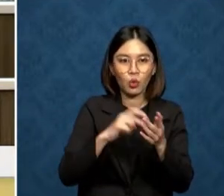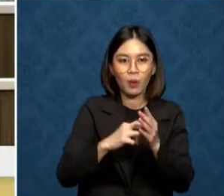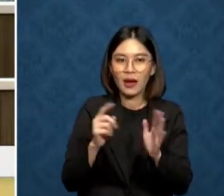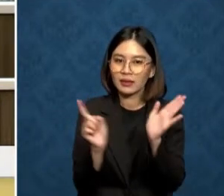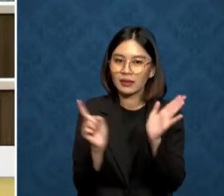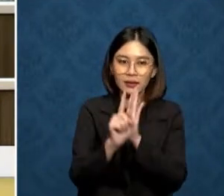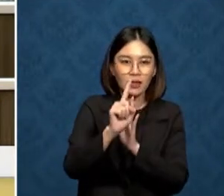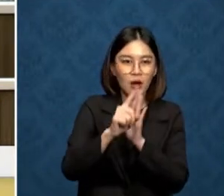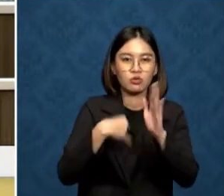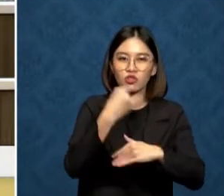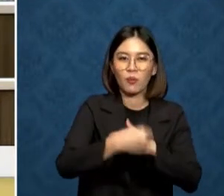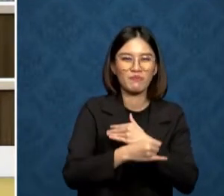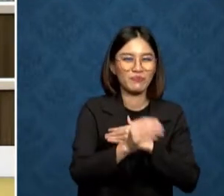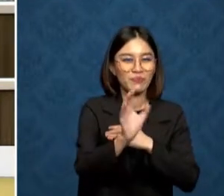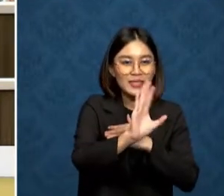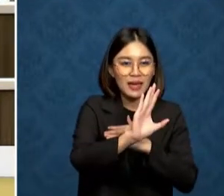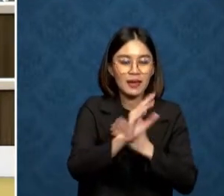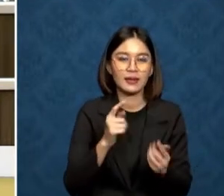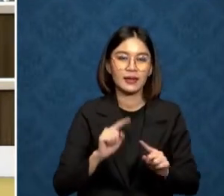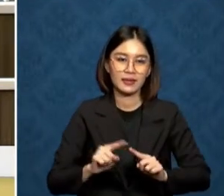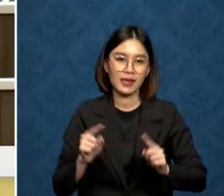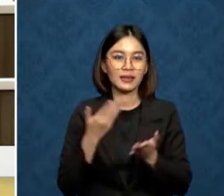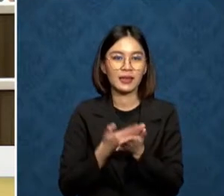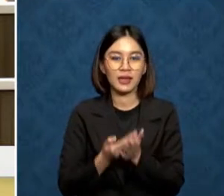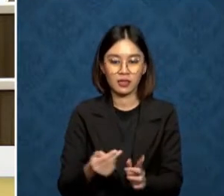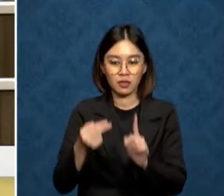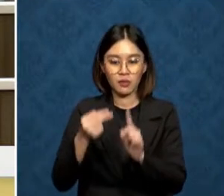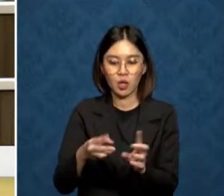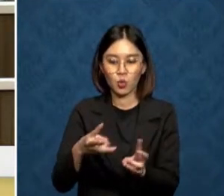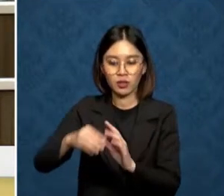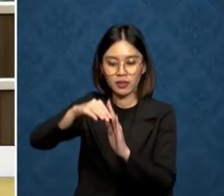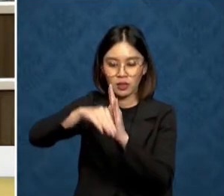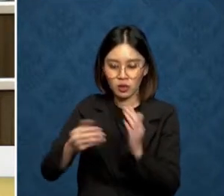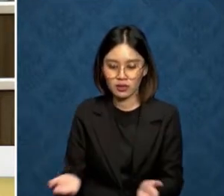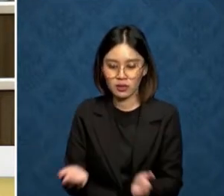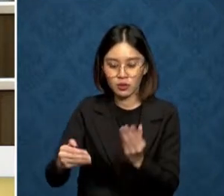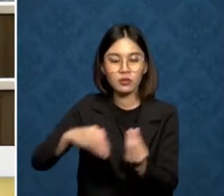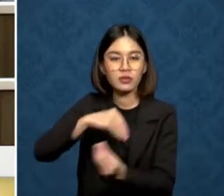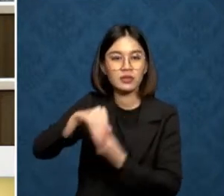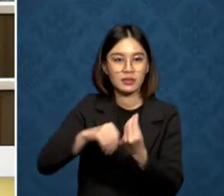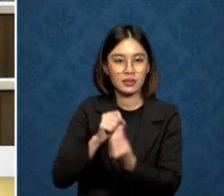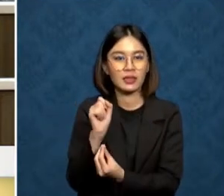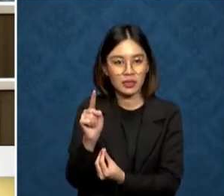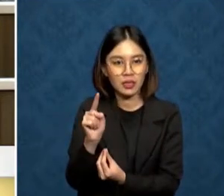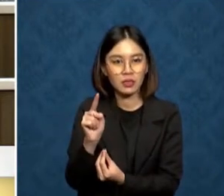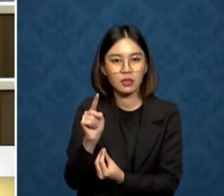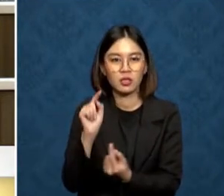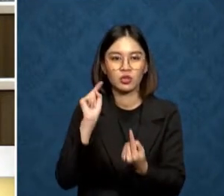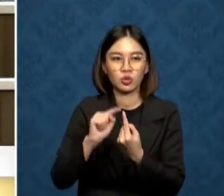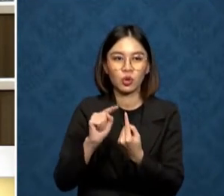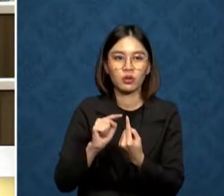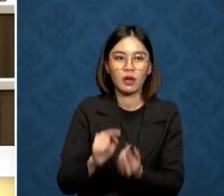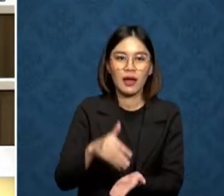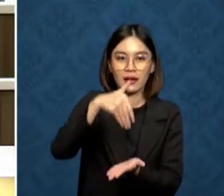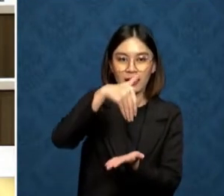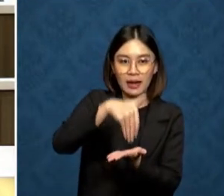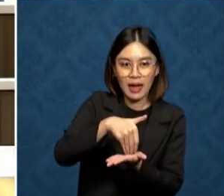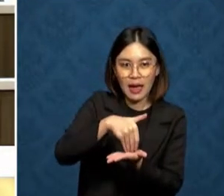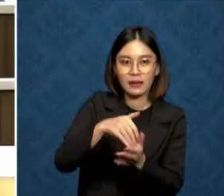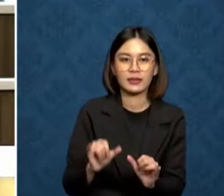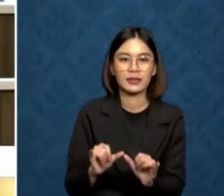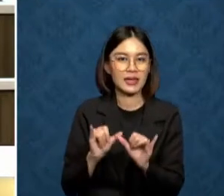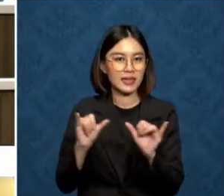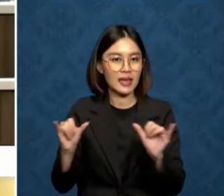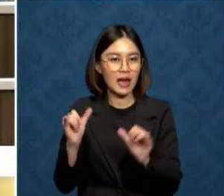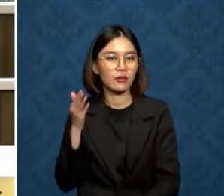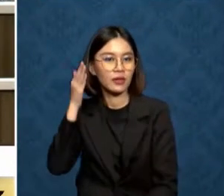เดียวแลมัจบครับแต่ Digital Wallet นั้นจะเป็กลกายที่กระต้นเศรษฐกิจไปทั้งระยะกลางและระยะ